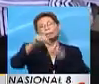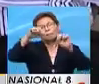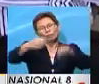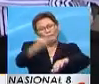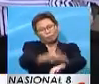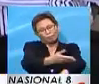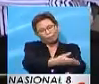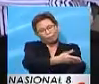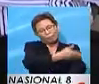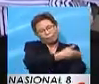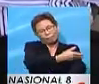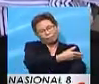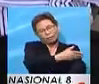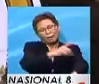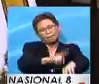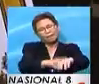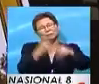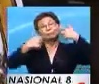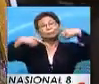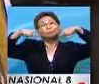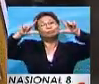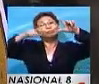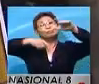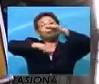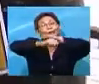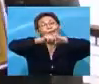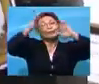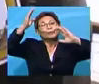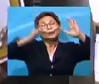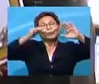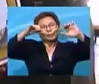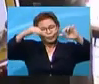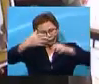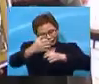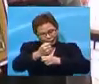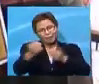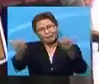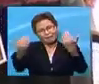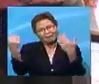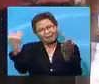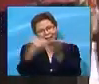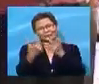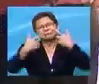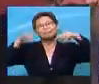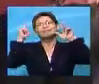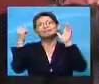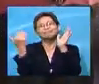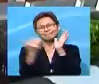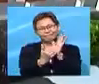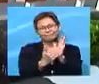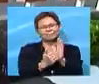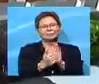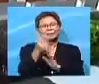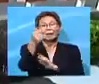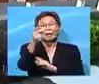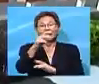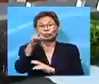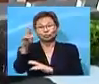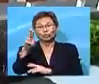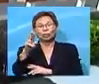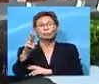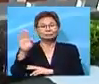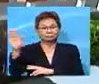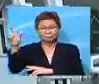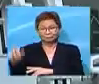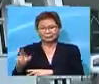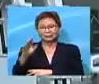memperbaiki keadaan agar zaman kegemilangan bola sepak negara dapat dikembalikan terdahulu Tan Sri Anwar Musa yang